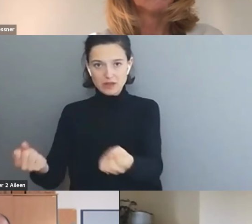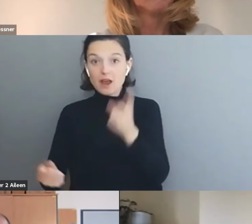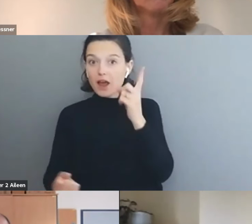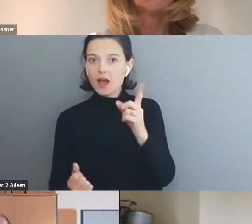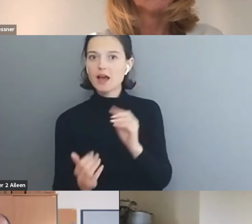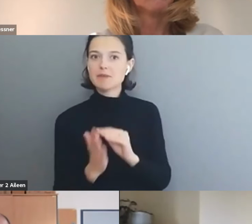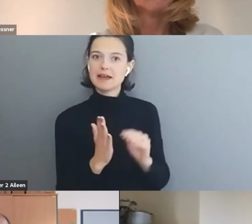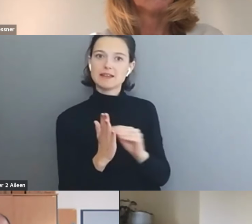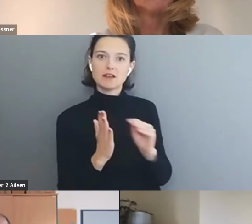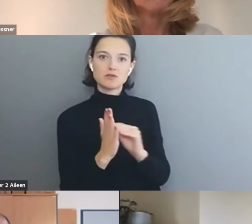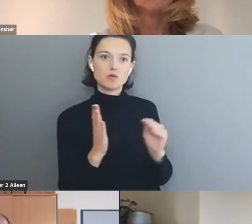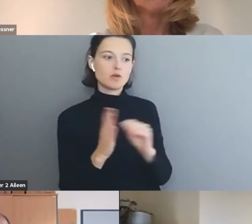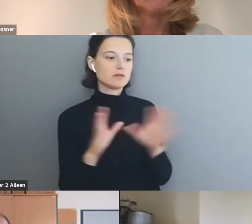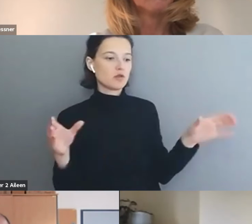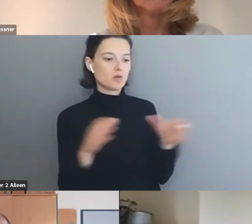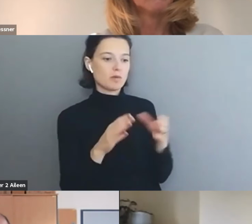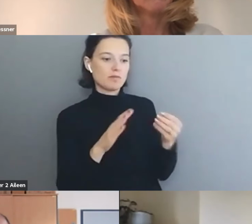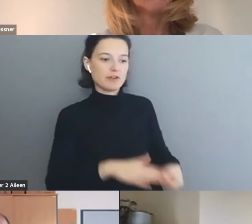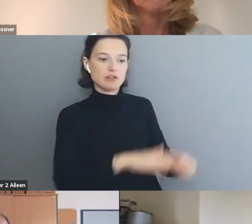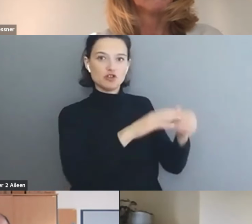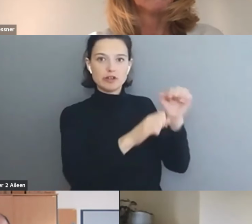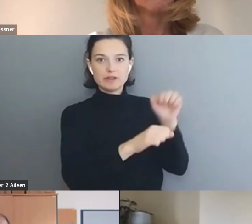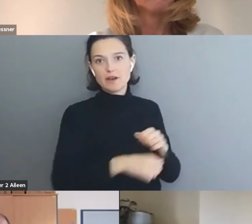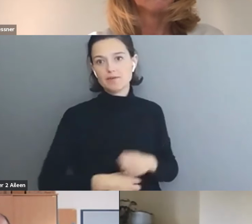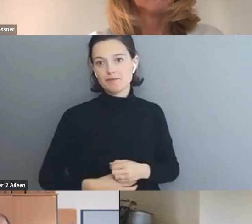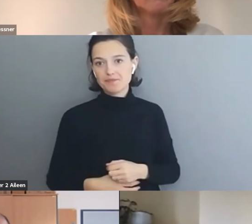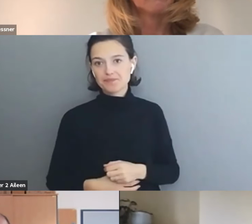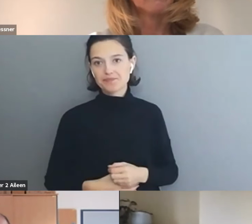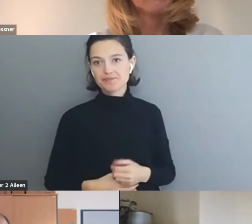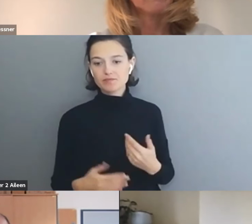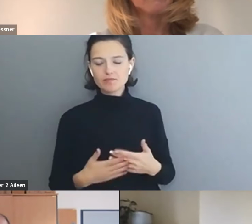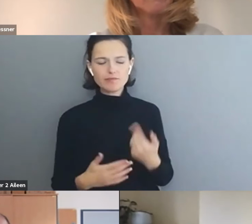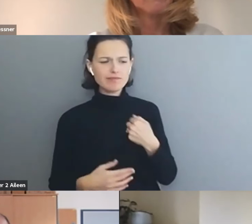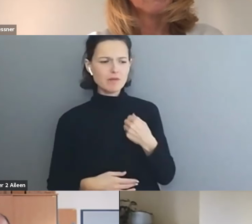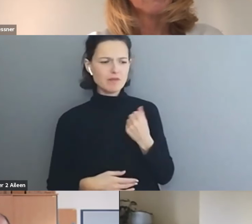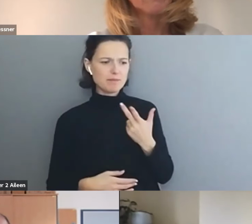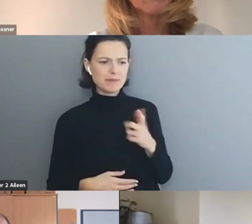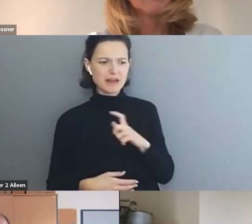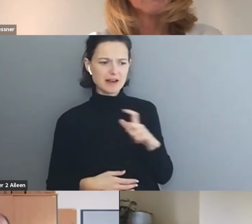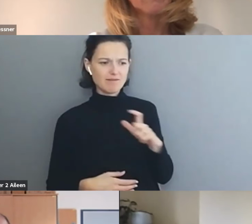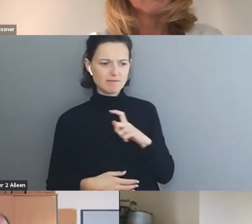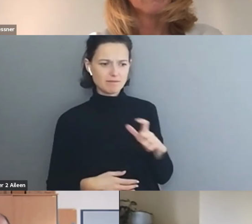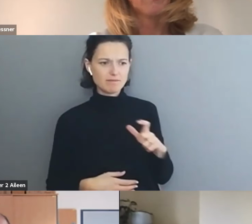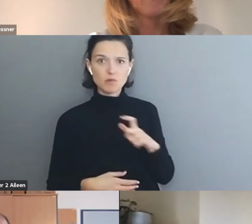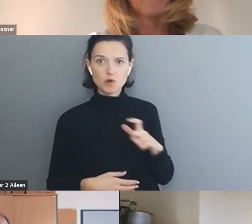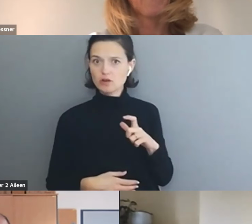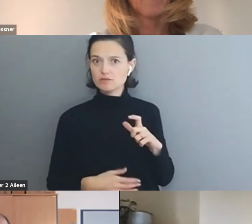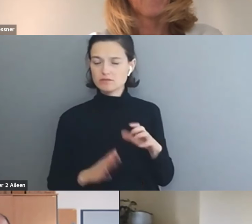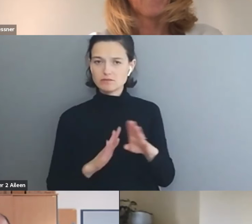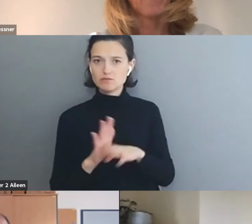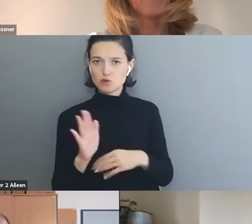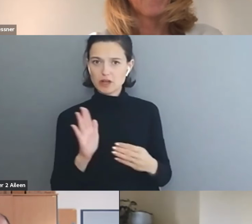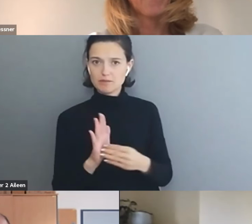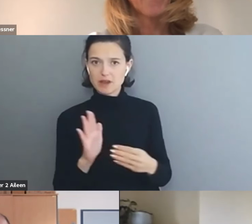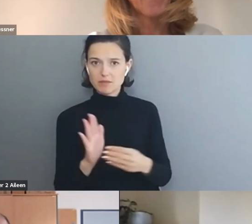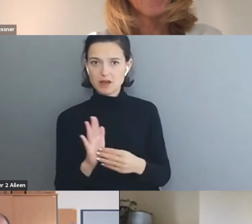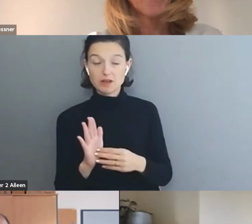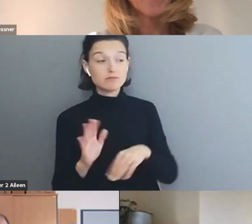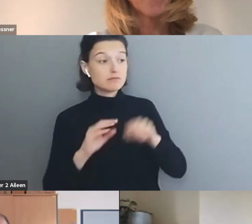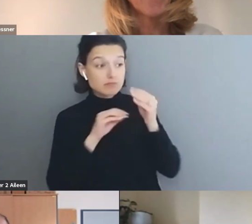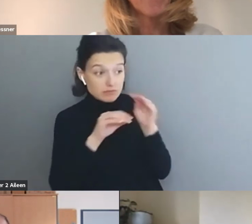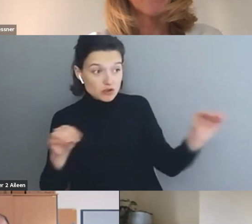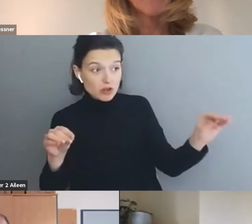Und in den wenigen Wochen, die ich jetzt in dem Programm dabei bin und signalisiert habe, kommt auch auf mich zu, wenn es um Einzelfälle geht,